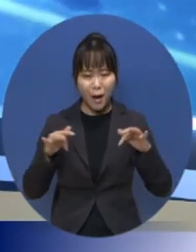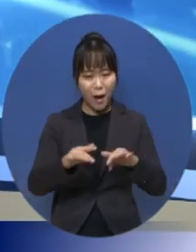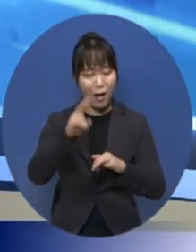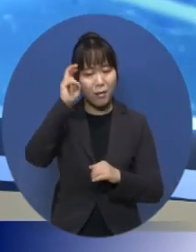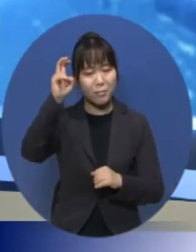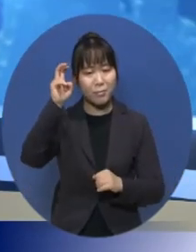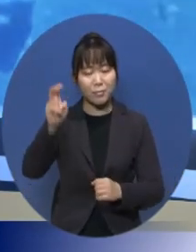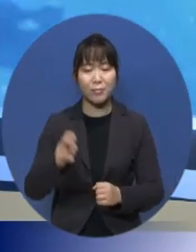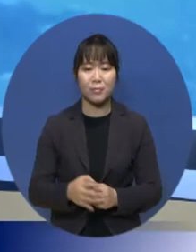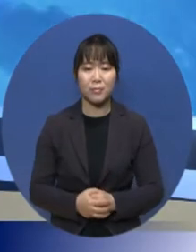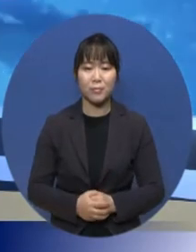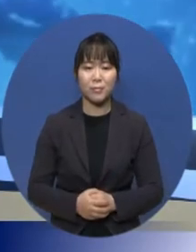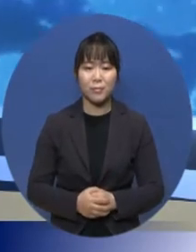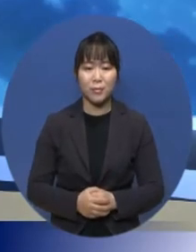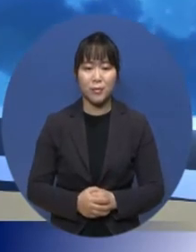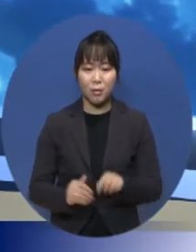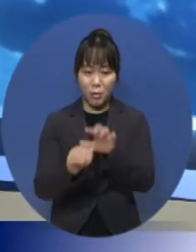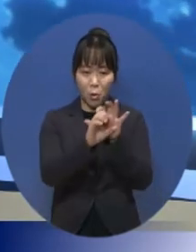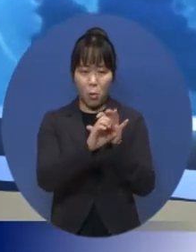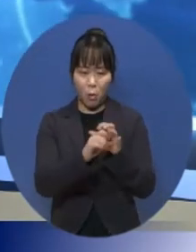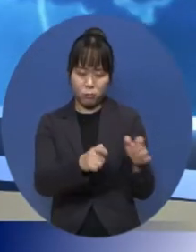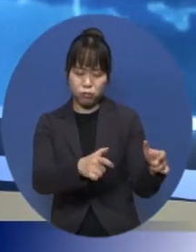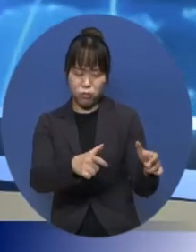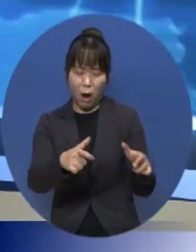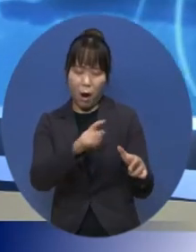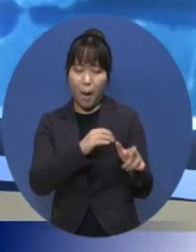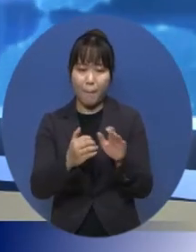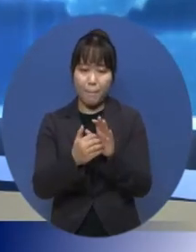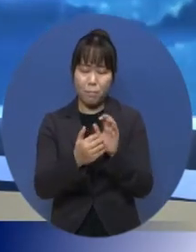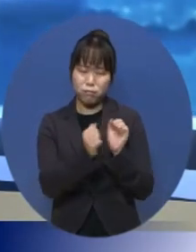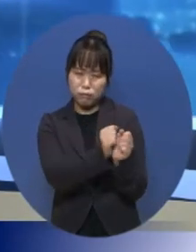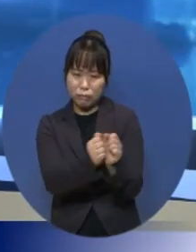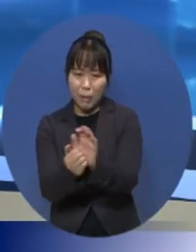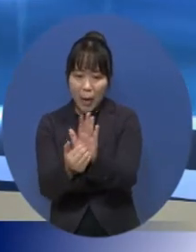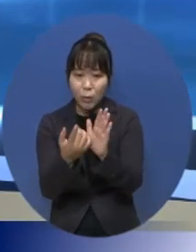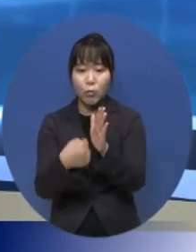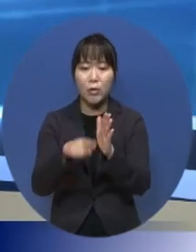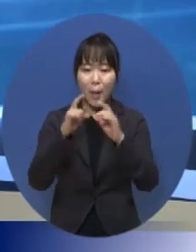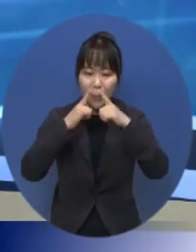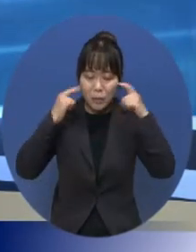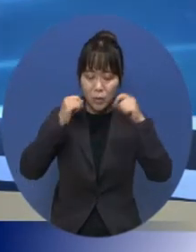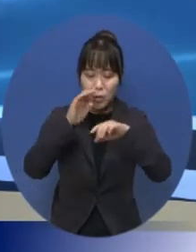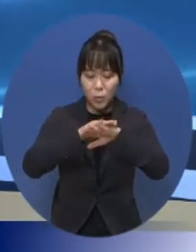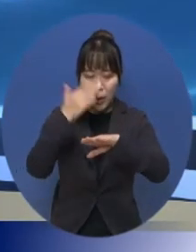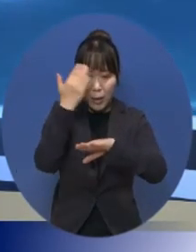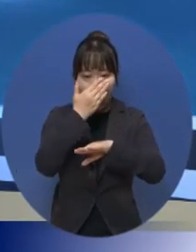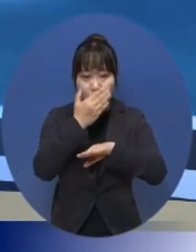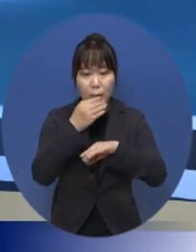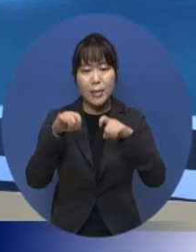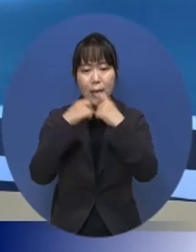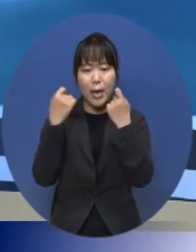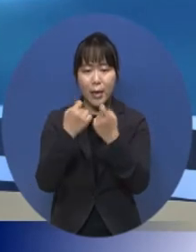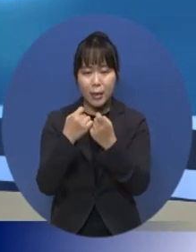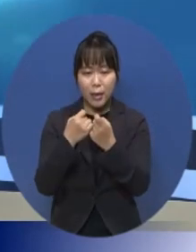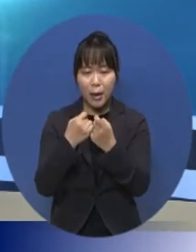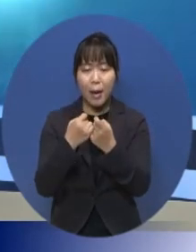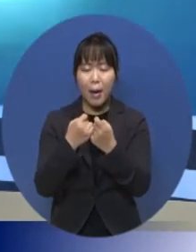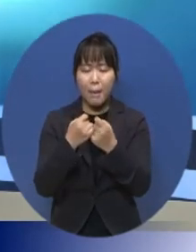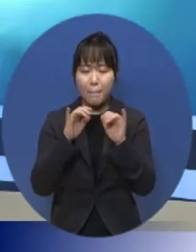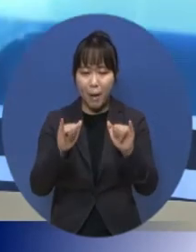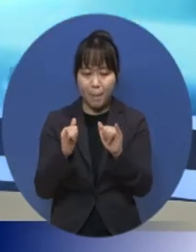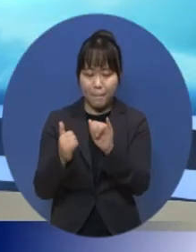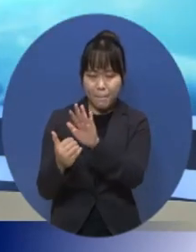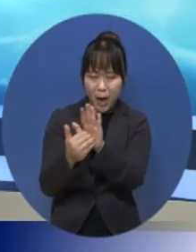것으로 예상되는데요. 코로나19의 확산을 막기 위해 마스크 착용과 손소독 등 개인별 방역수칙을